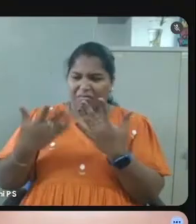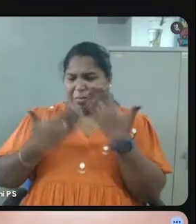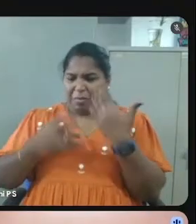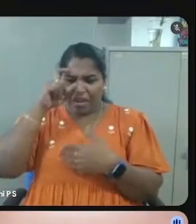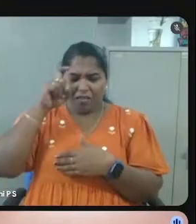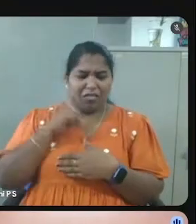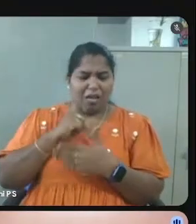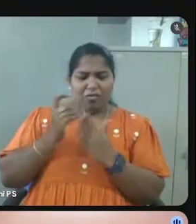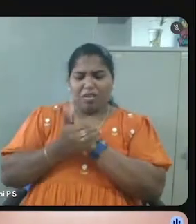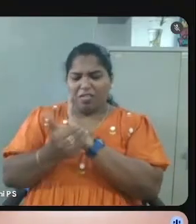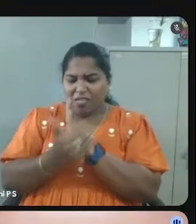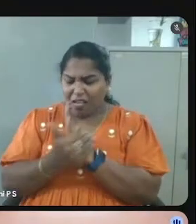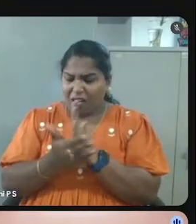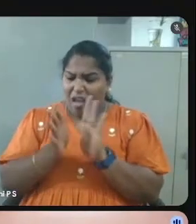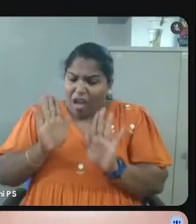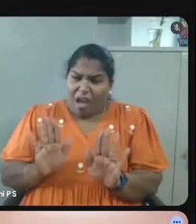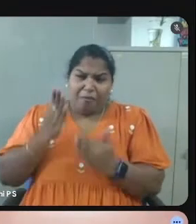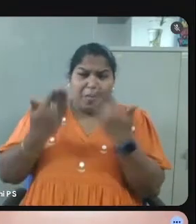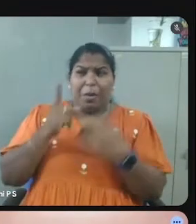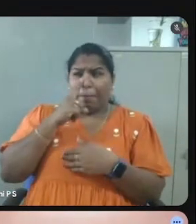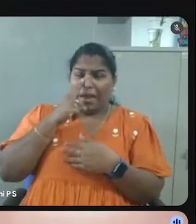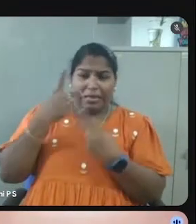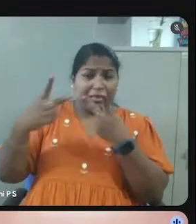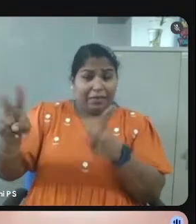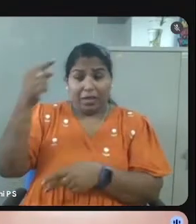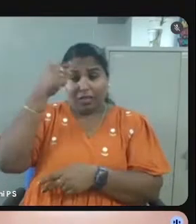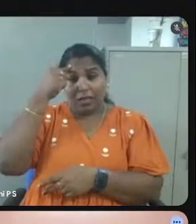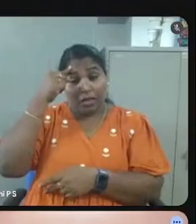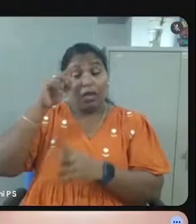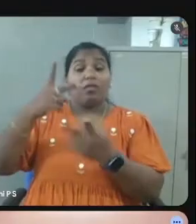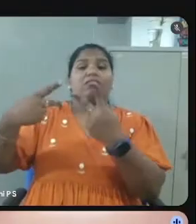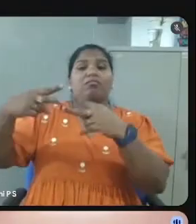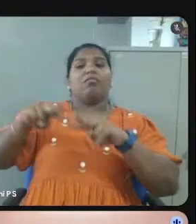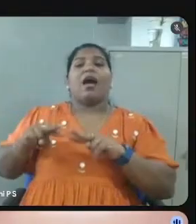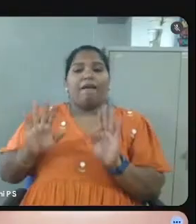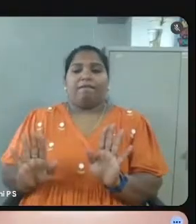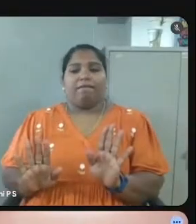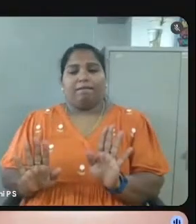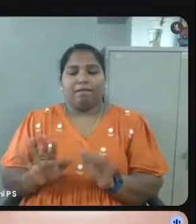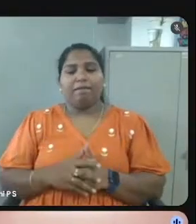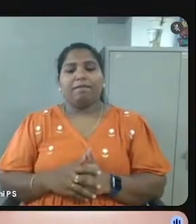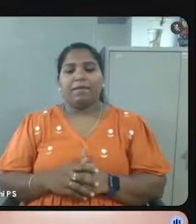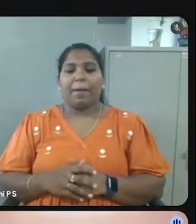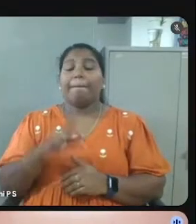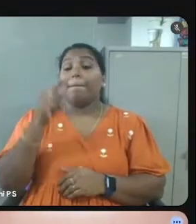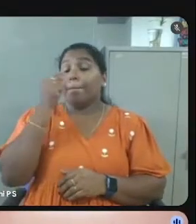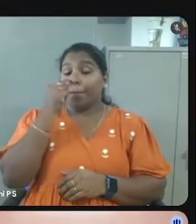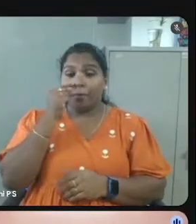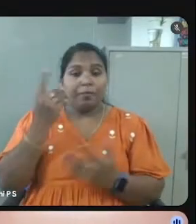എബിലിറ്റിയും തനക്ക് ഇല്ലയാണ് അവർക്ക് തോന്നും. അതാണ് ഫസ്റ്റ് റിയാക്ഷൻ. രണ്ടാമത്തത് അവർ പെട്ടെന്ന്